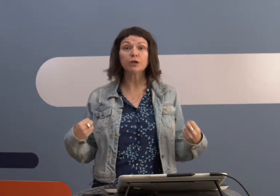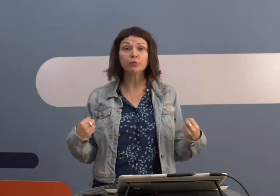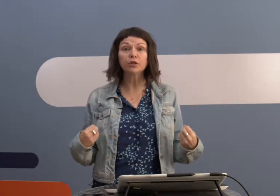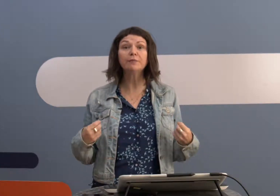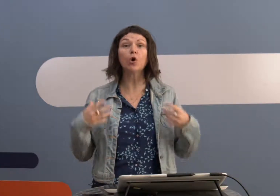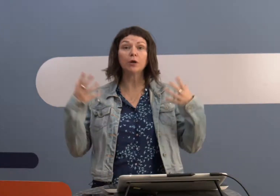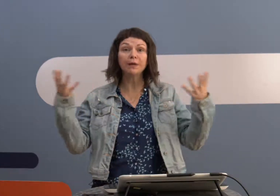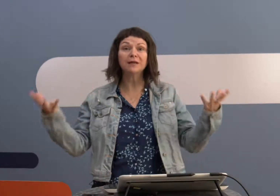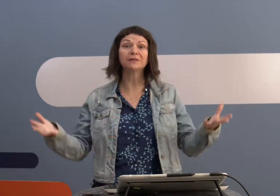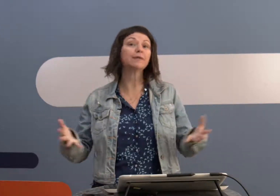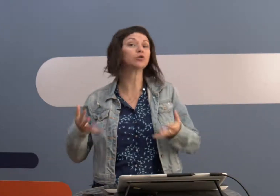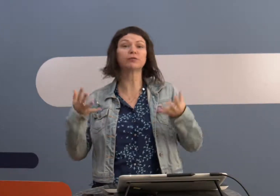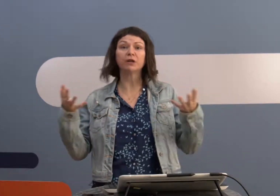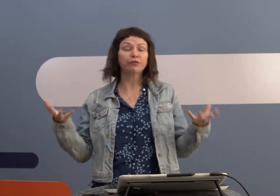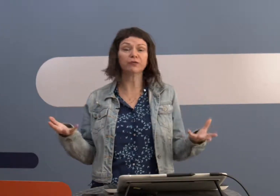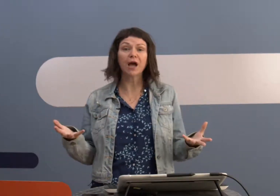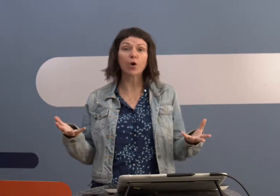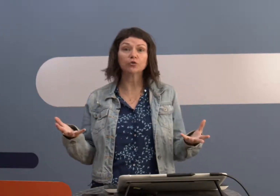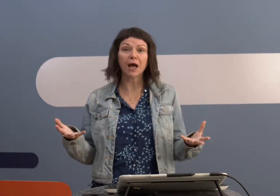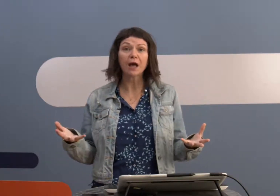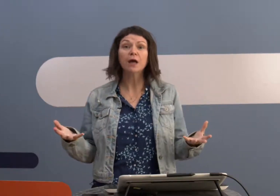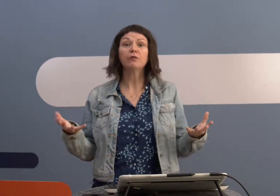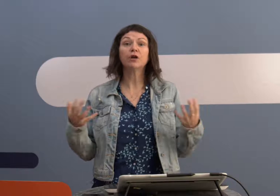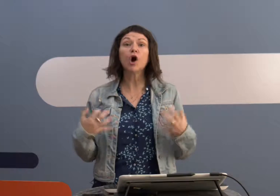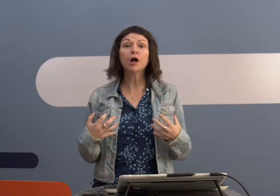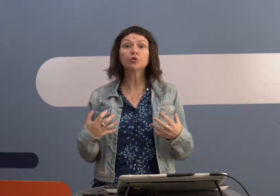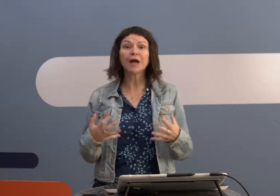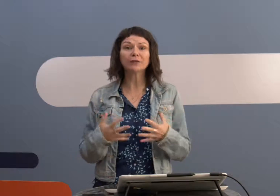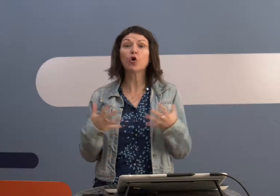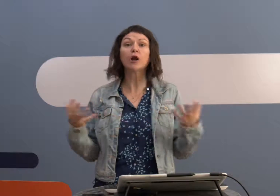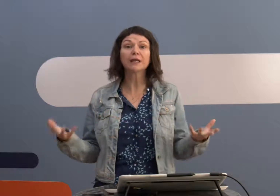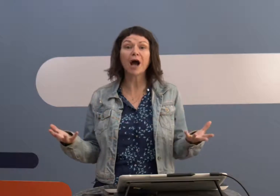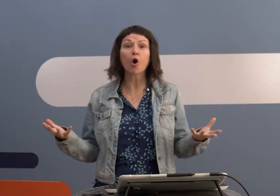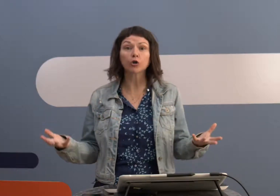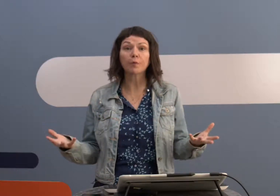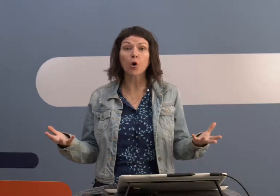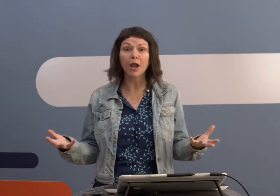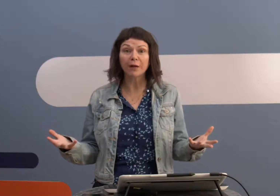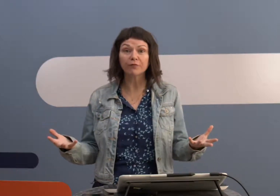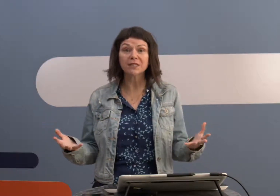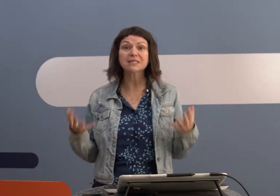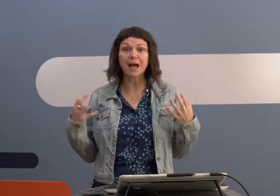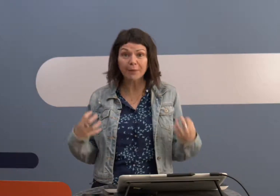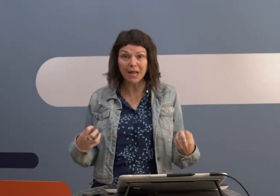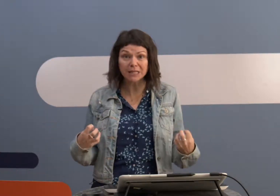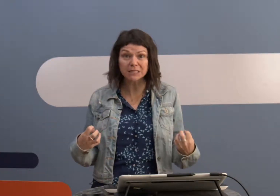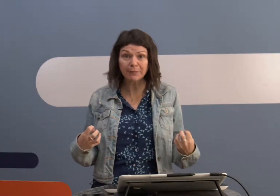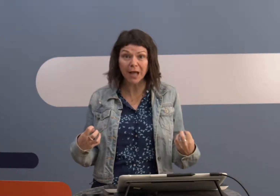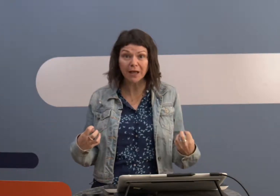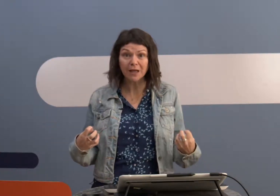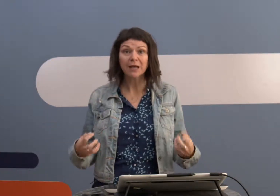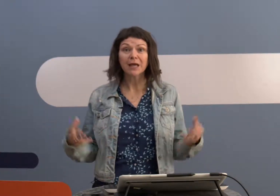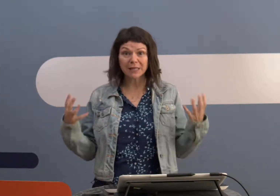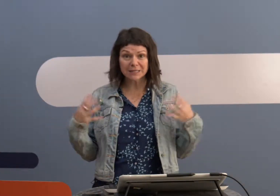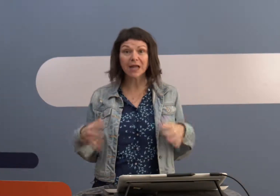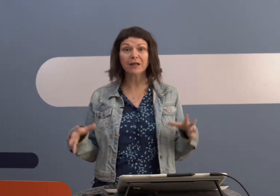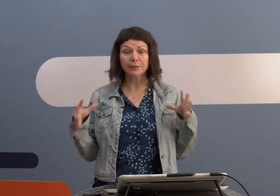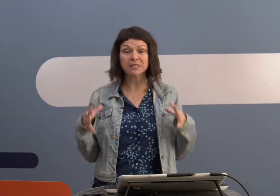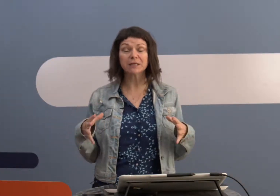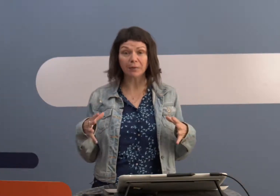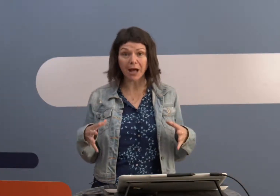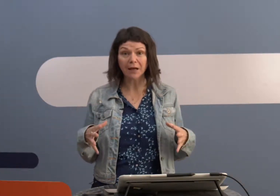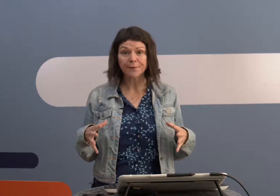מבינה שלימודים יכולים לקדם אותה ולפתח אותה ולא רק אותה, את כל הנערות בעולם, והיא שמה לעצמה את